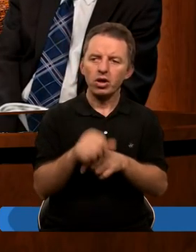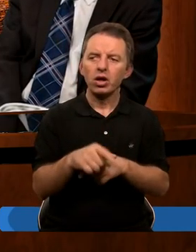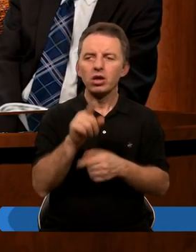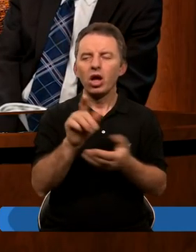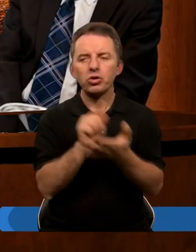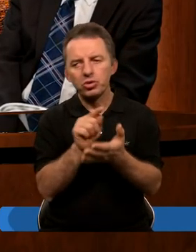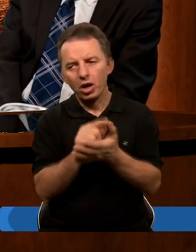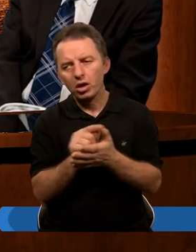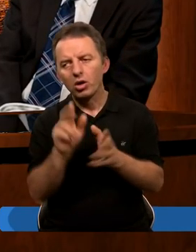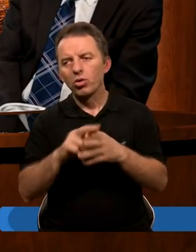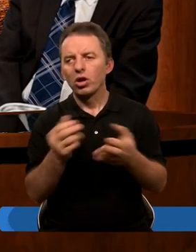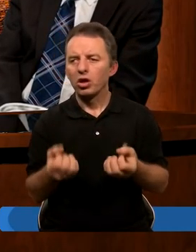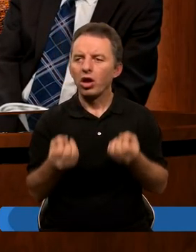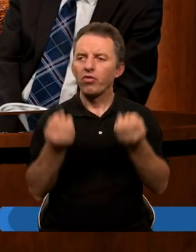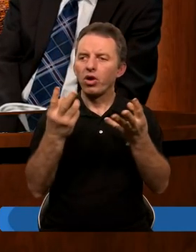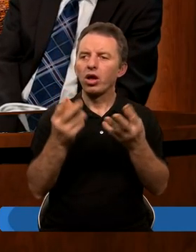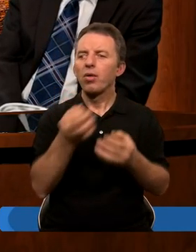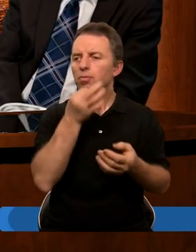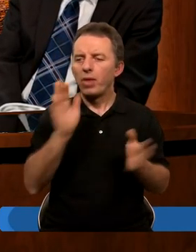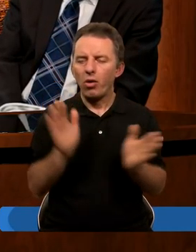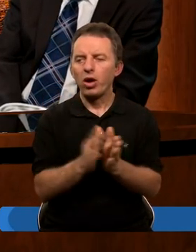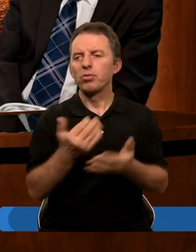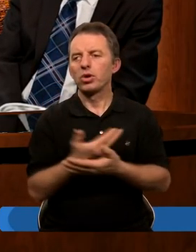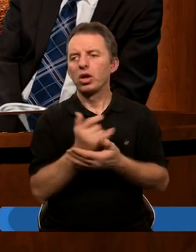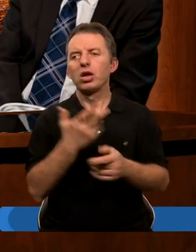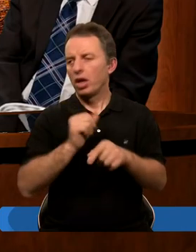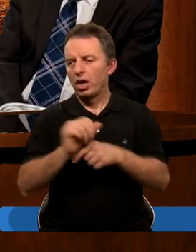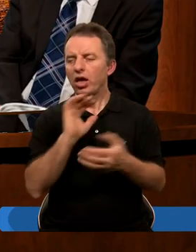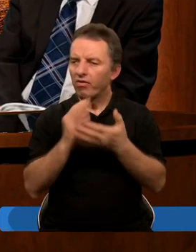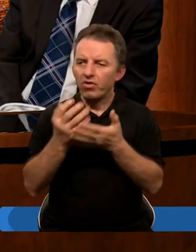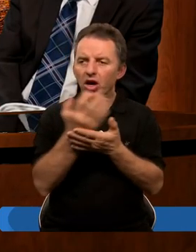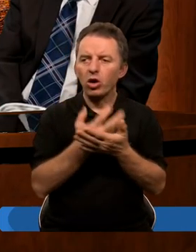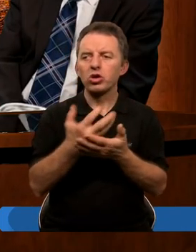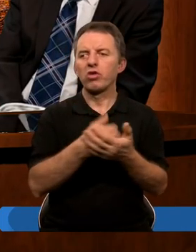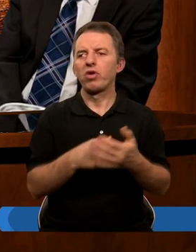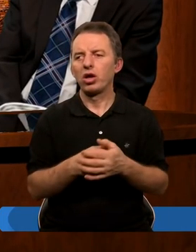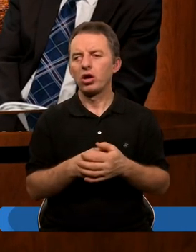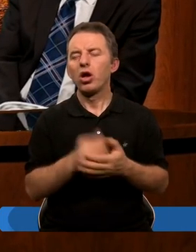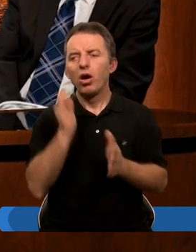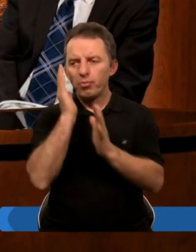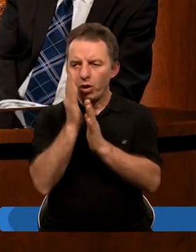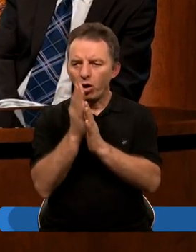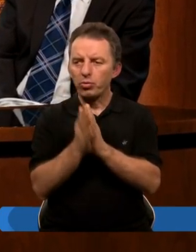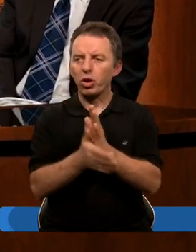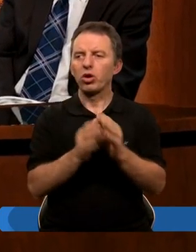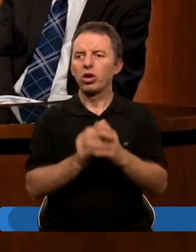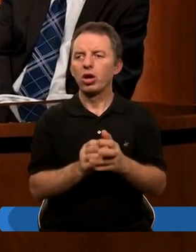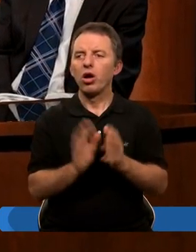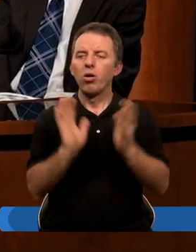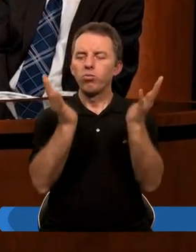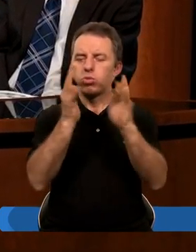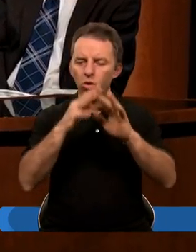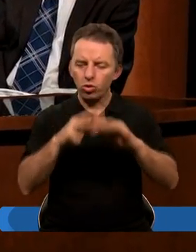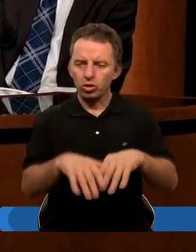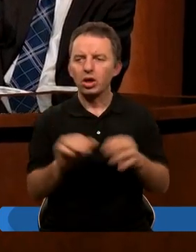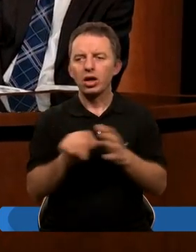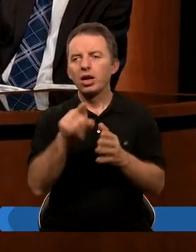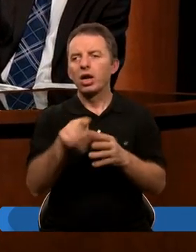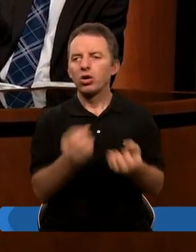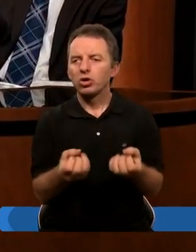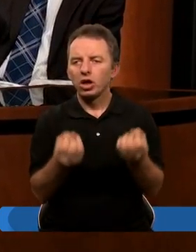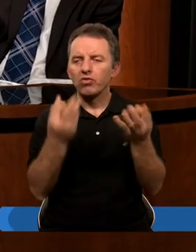że ta szansa, którą się stwarza małemu dziecku, ona nie jest wykorzystywana, tylko po prostu burzone to wszystko, co dla